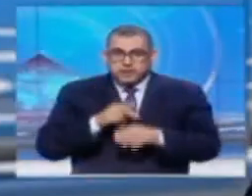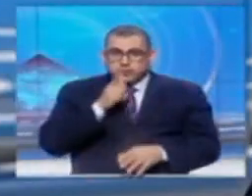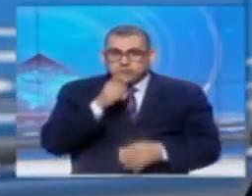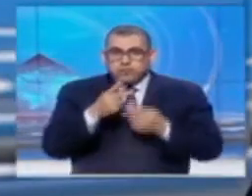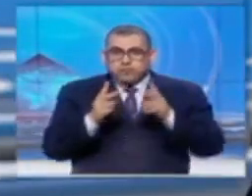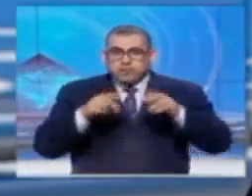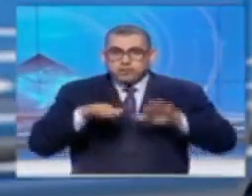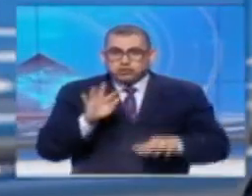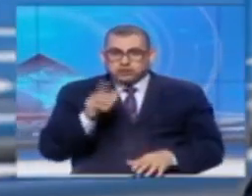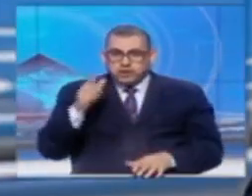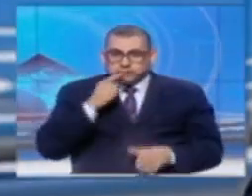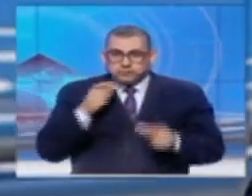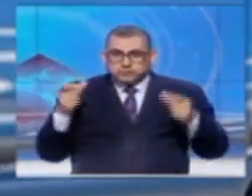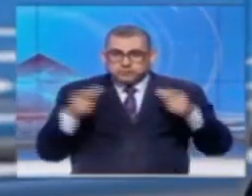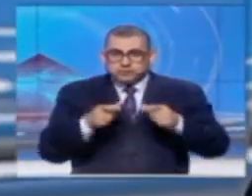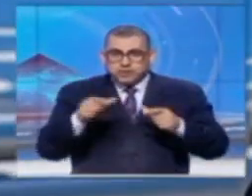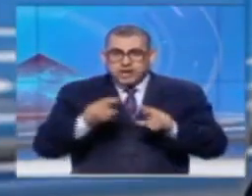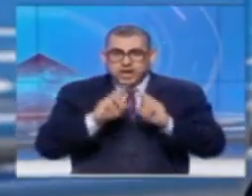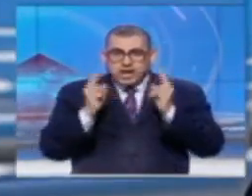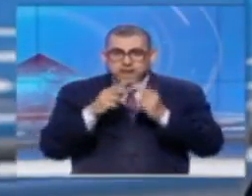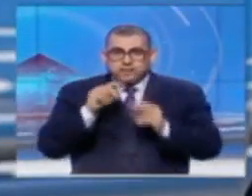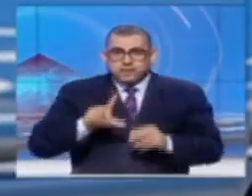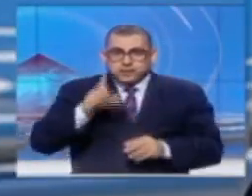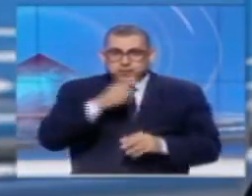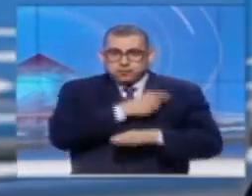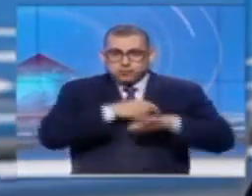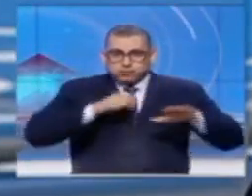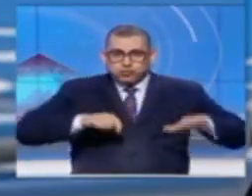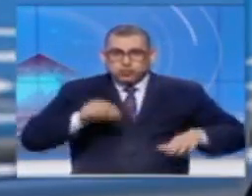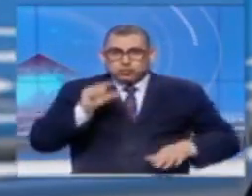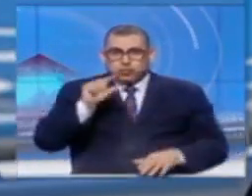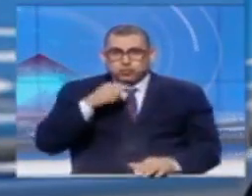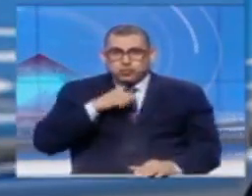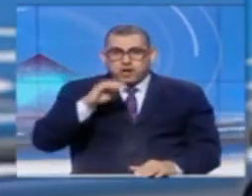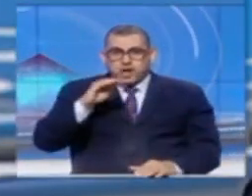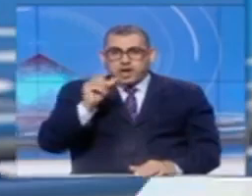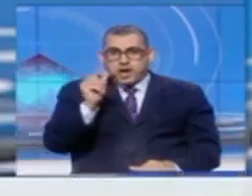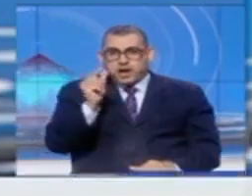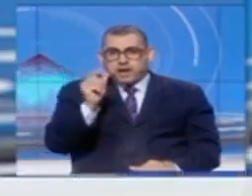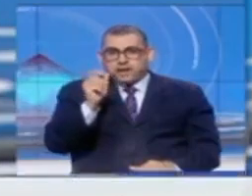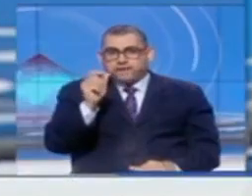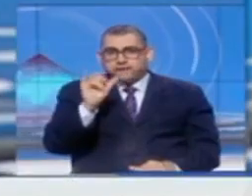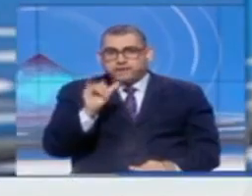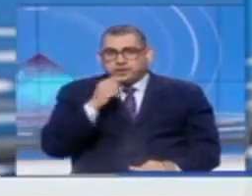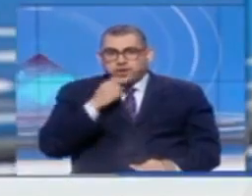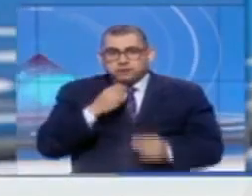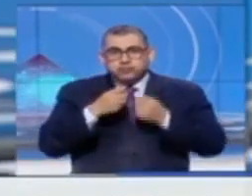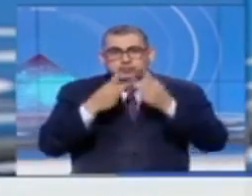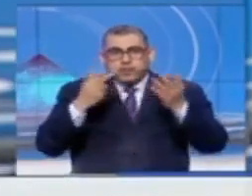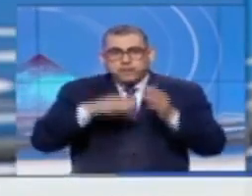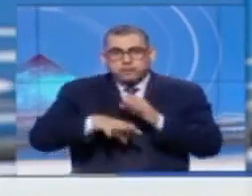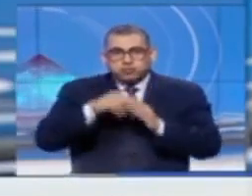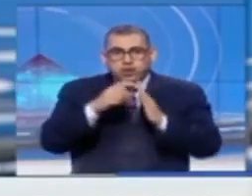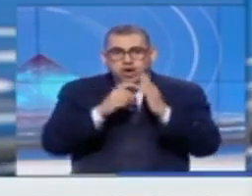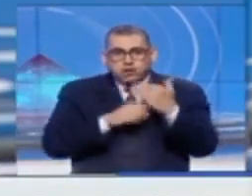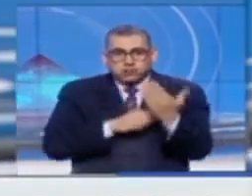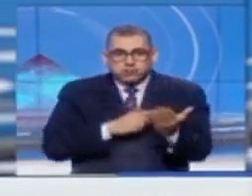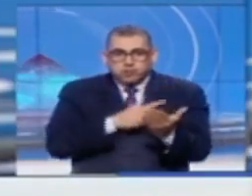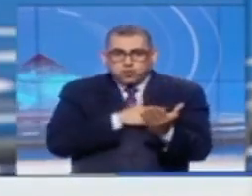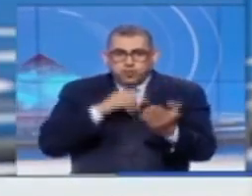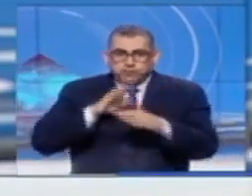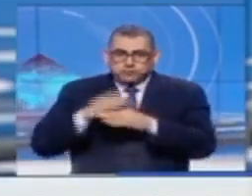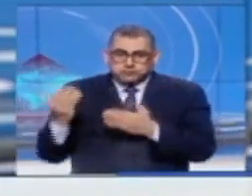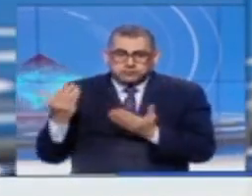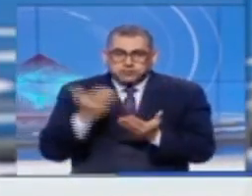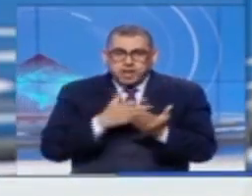حيث وافق المجلس خلال جلسته العامة برئاسة المستشار الدكتور حنفي جبالي بشكل نهائي على مشروع قانون مقدم